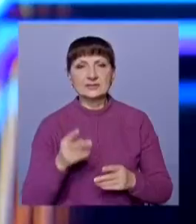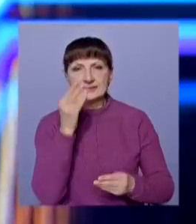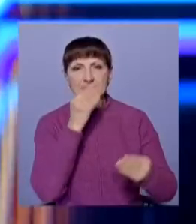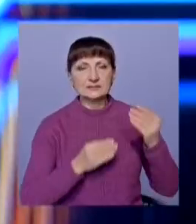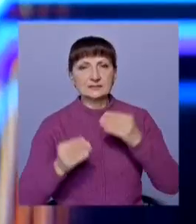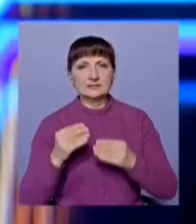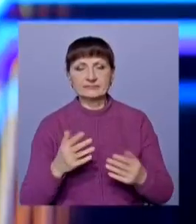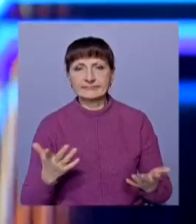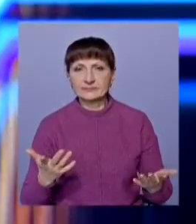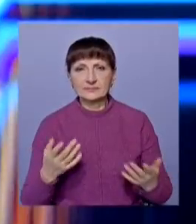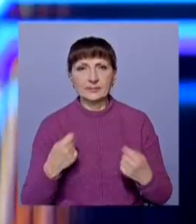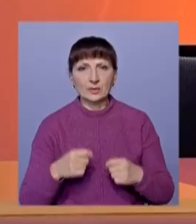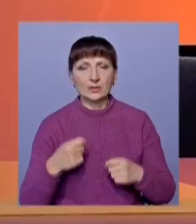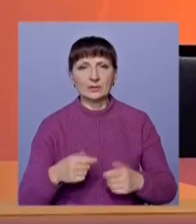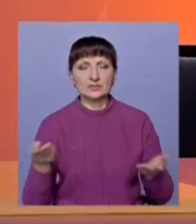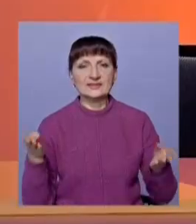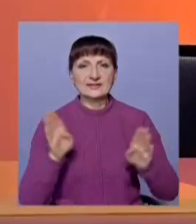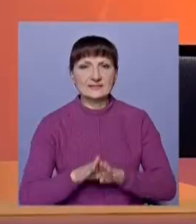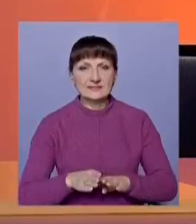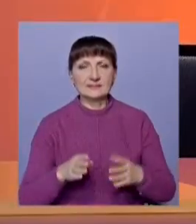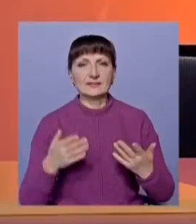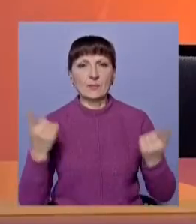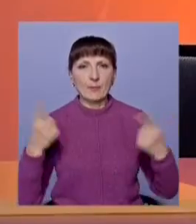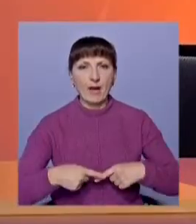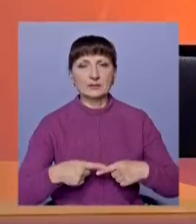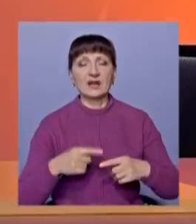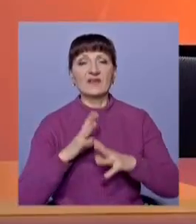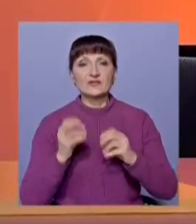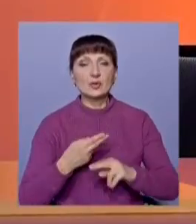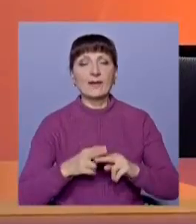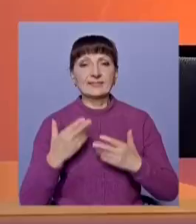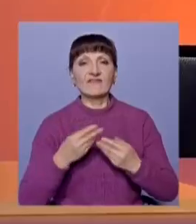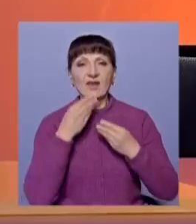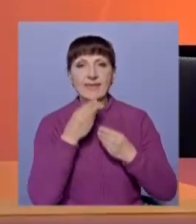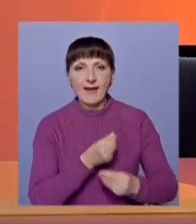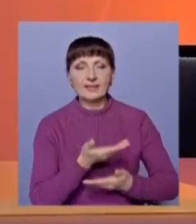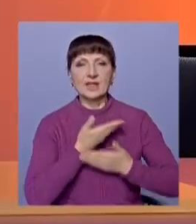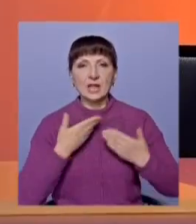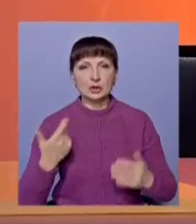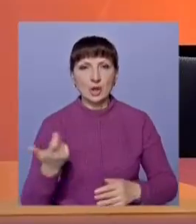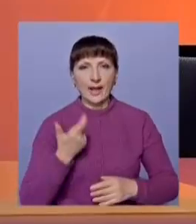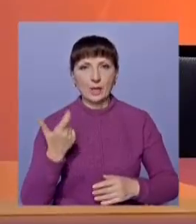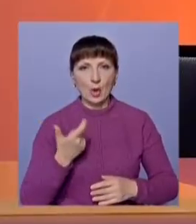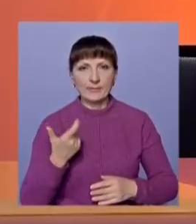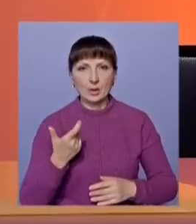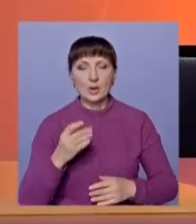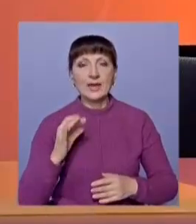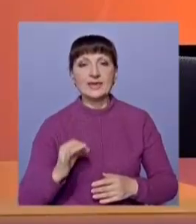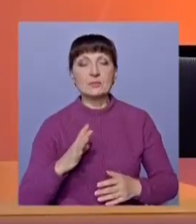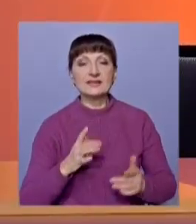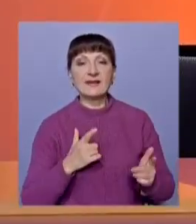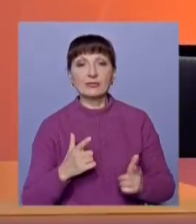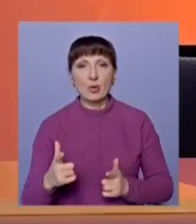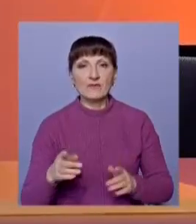то с грохотом, да, ошеломительным взрываются. Все это также оказывает влияние на нашу экономику. И быть